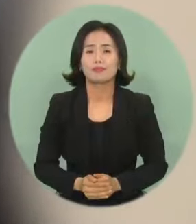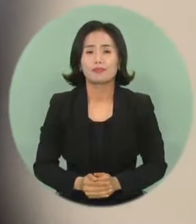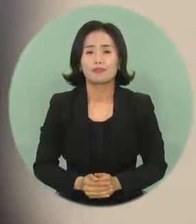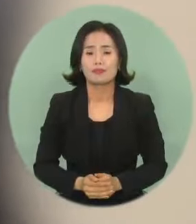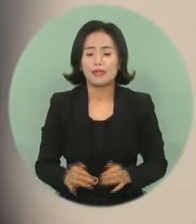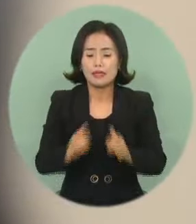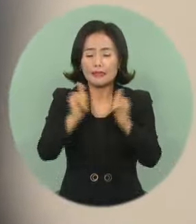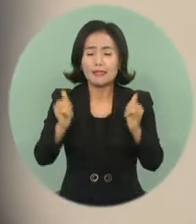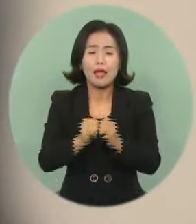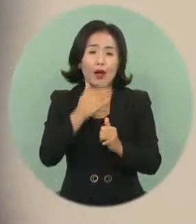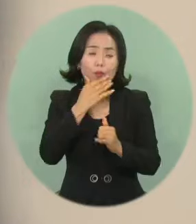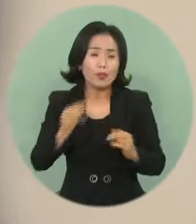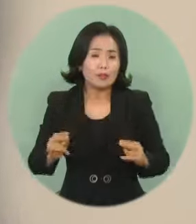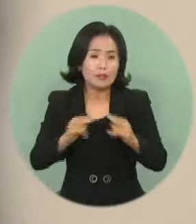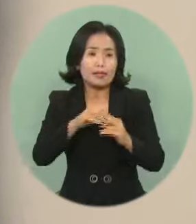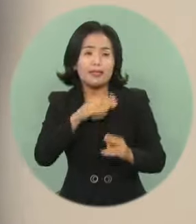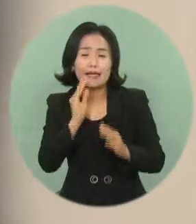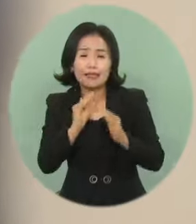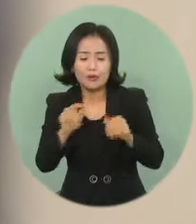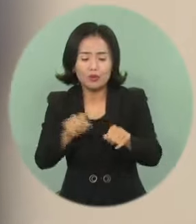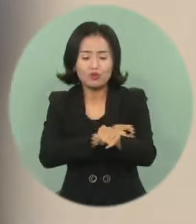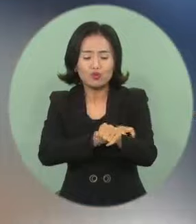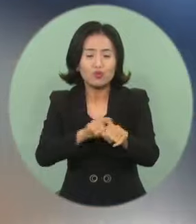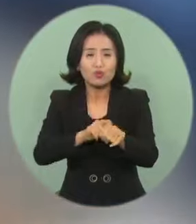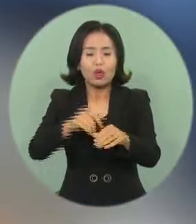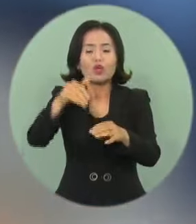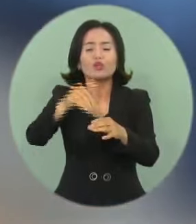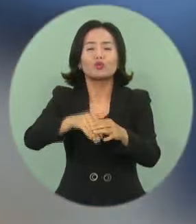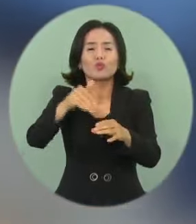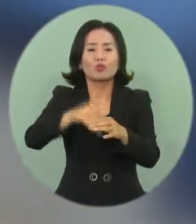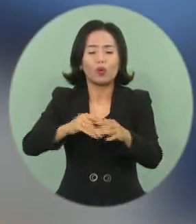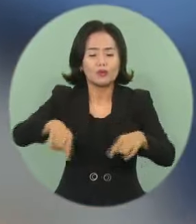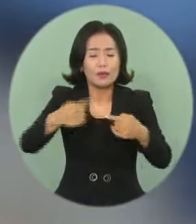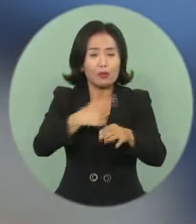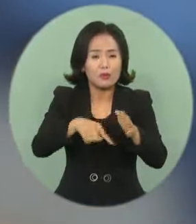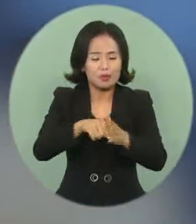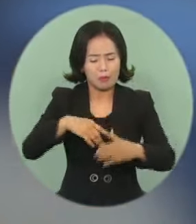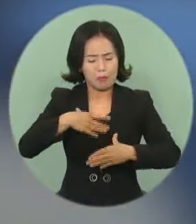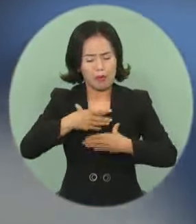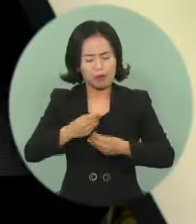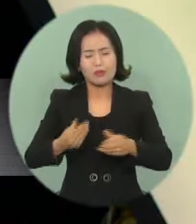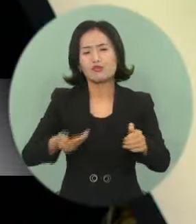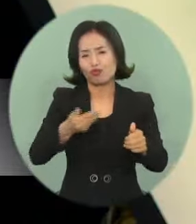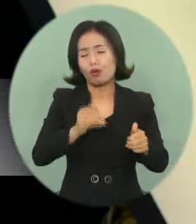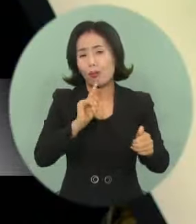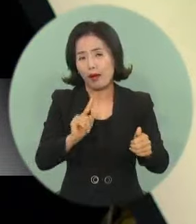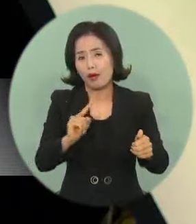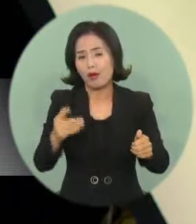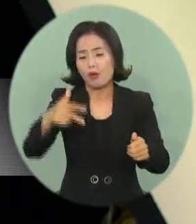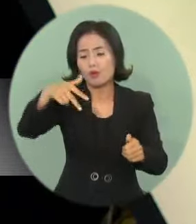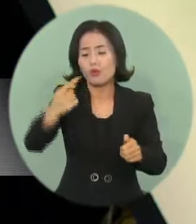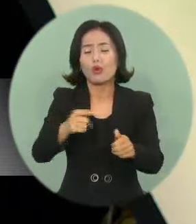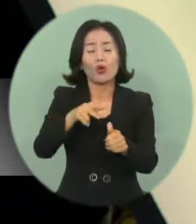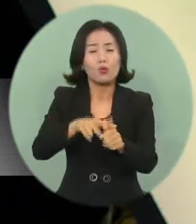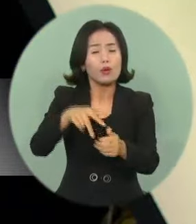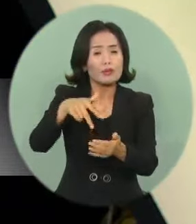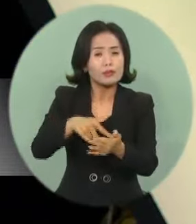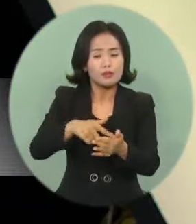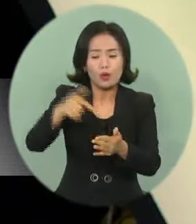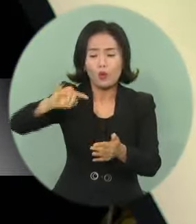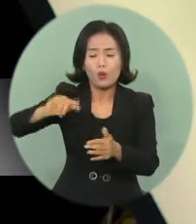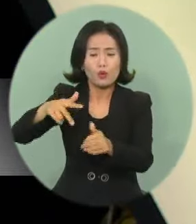한 사회복지시설은 고령자들의 투표 참여를 위해 편의를 제공한 것이라고 반박했고 조계원 후보 측은